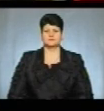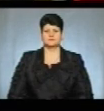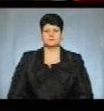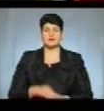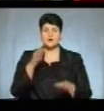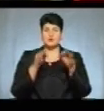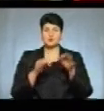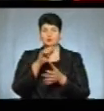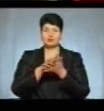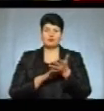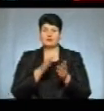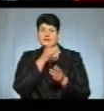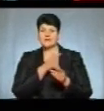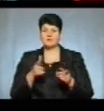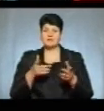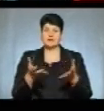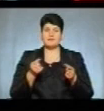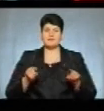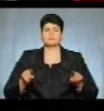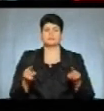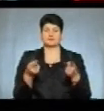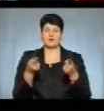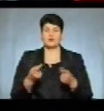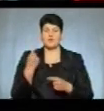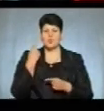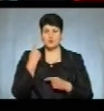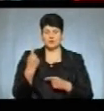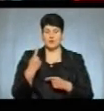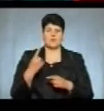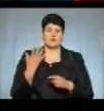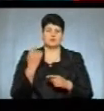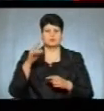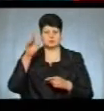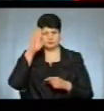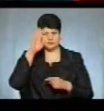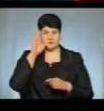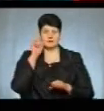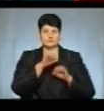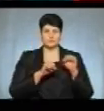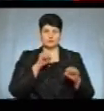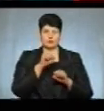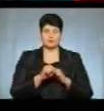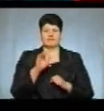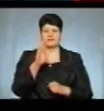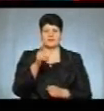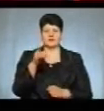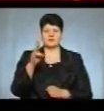Суд продовжив термін тримання під домашнім арештом одного з підозрюваних у побитті Віталія Гнатишина, яке призвело до його